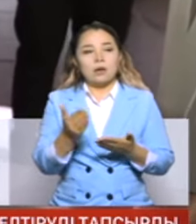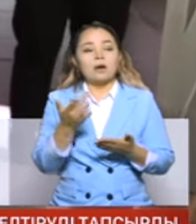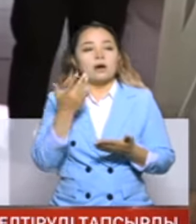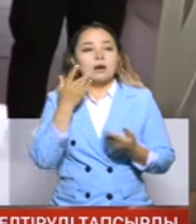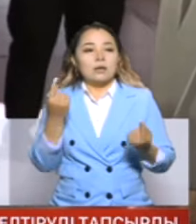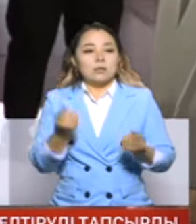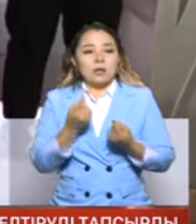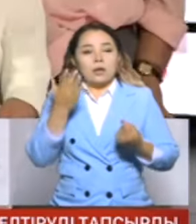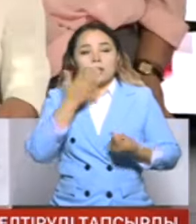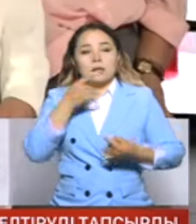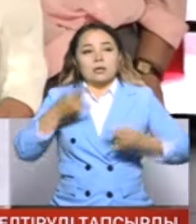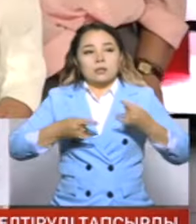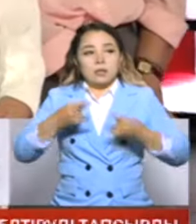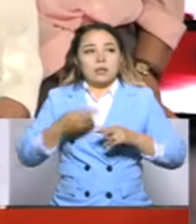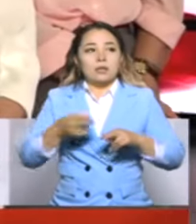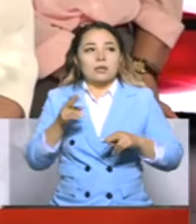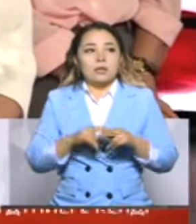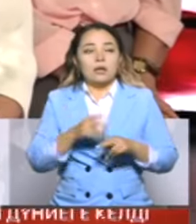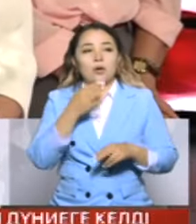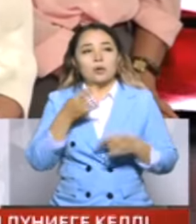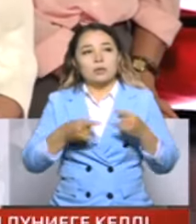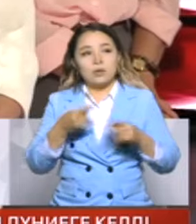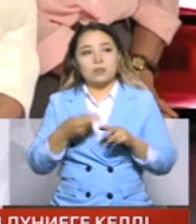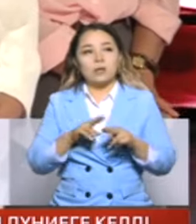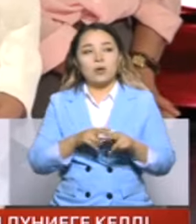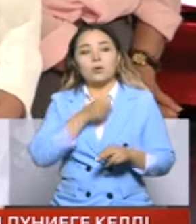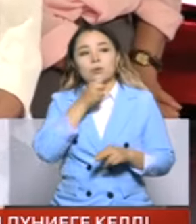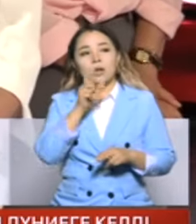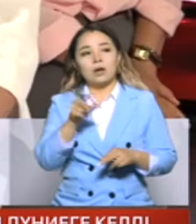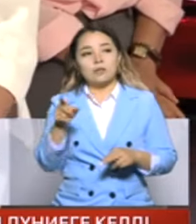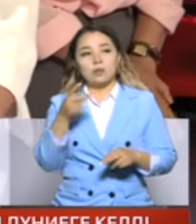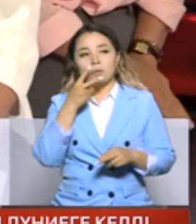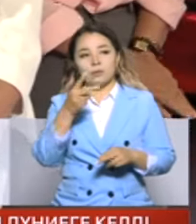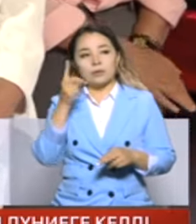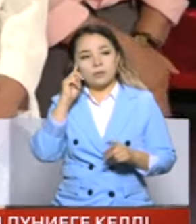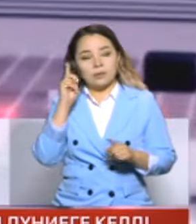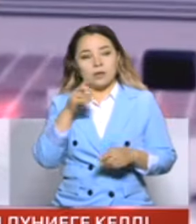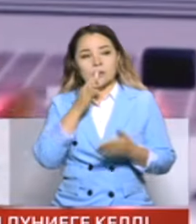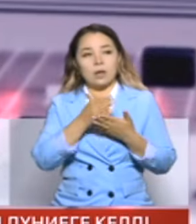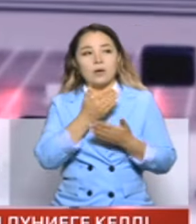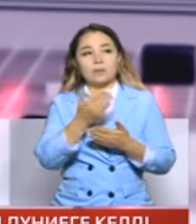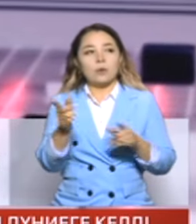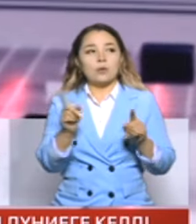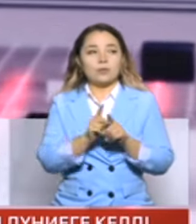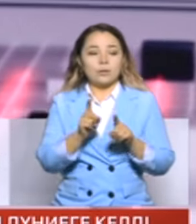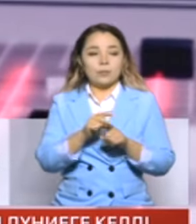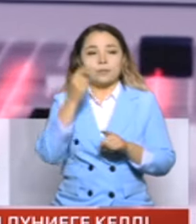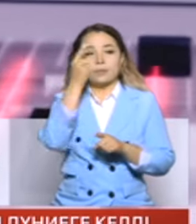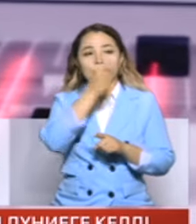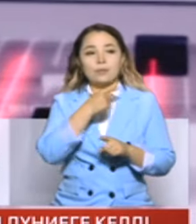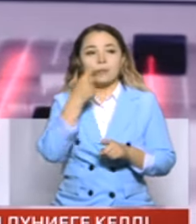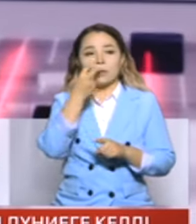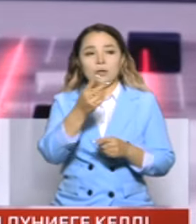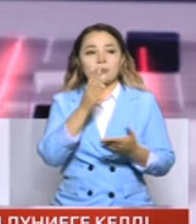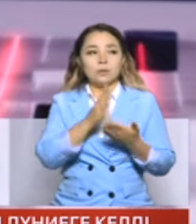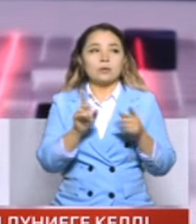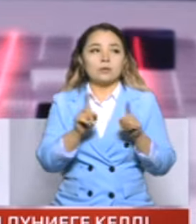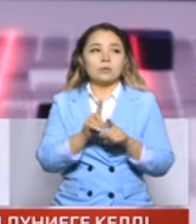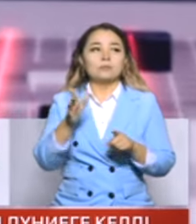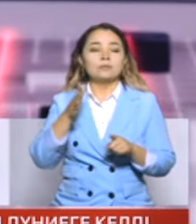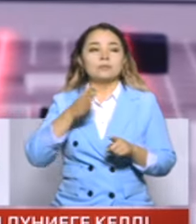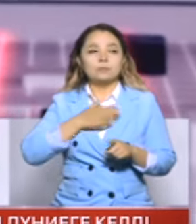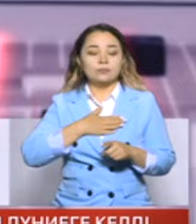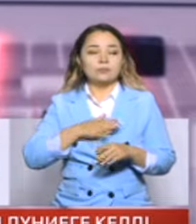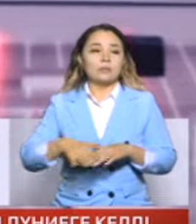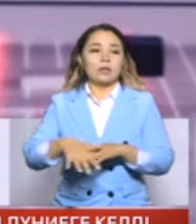Әдетте телевизияны әсіресе ұлттық арнаны үлкен кісілер көреді деп есептейді. Сіздердің мына жүздеріңізден, түрлеріңізден көрініп тұр.